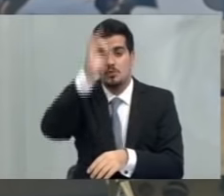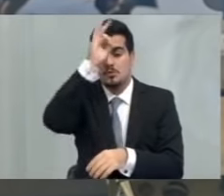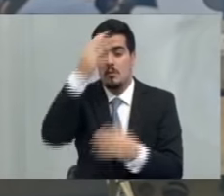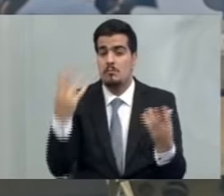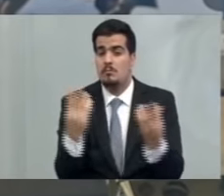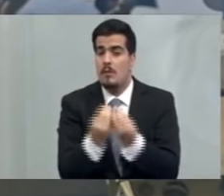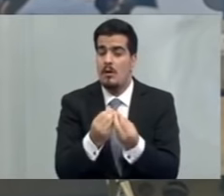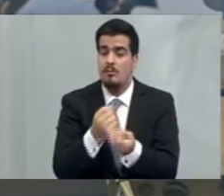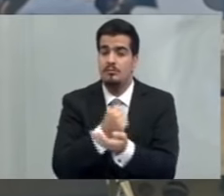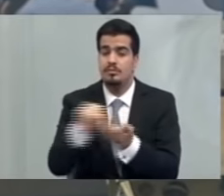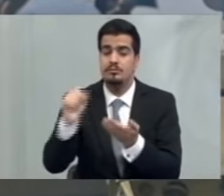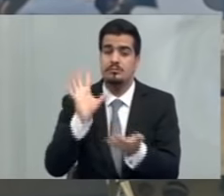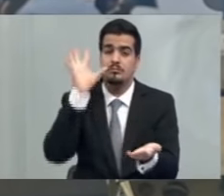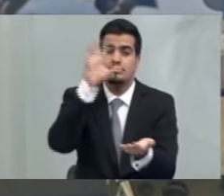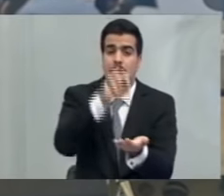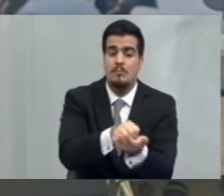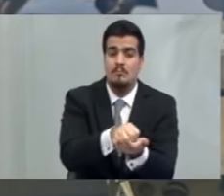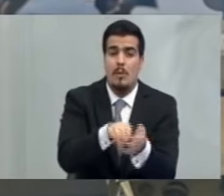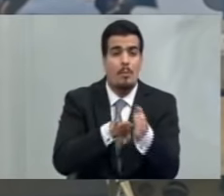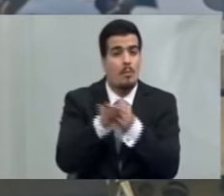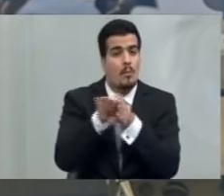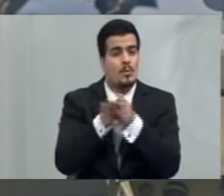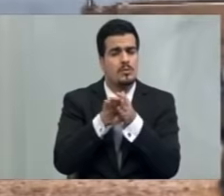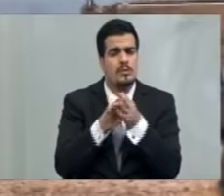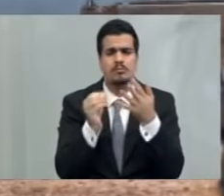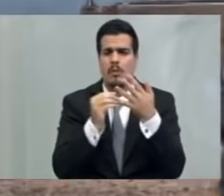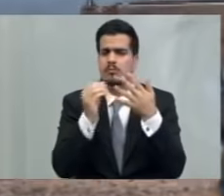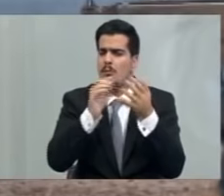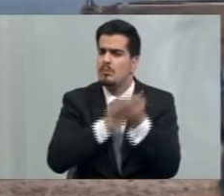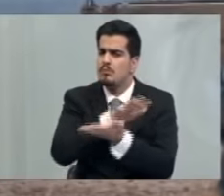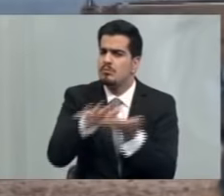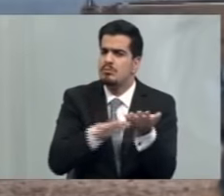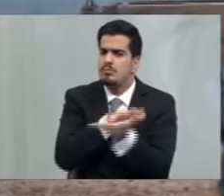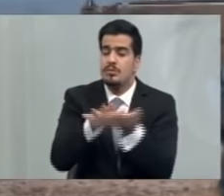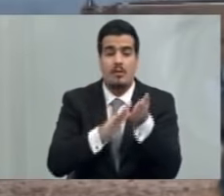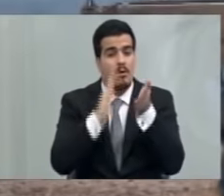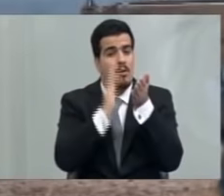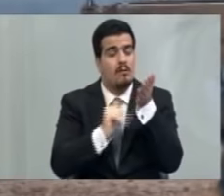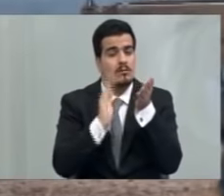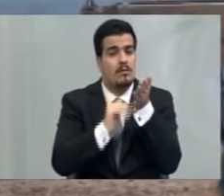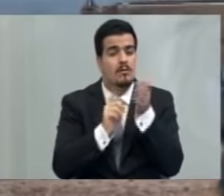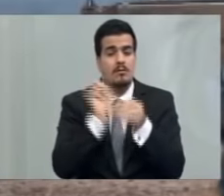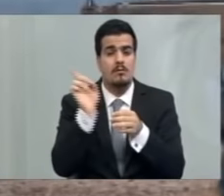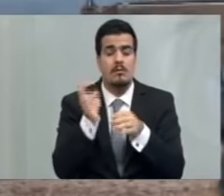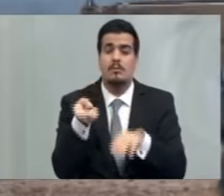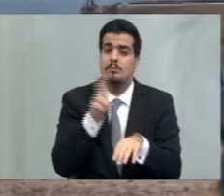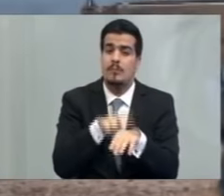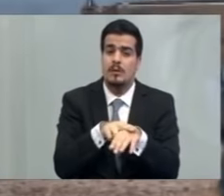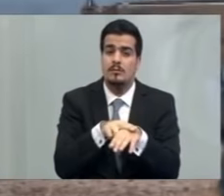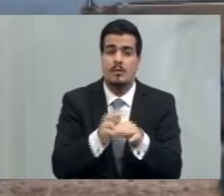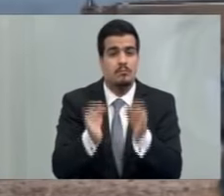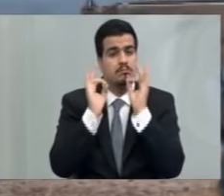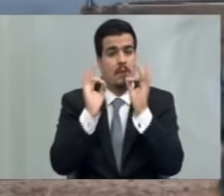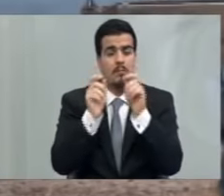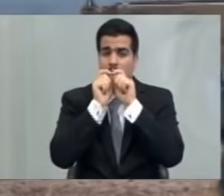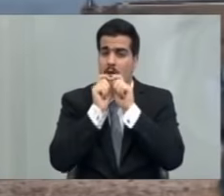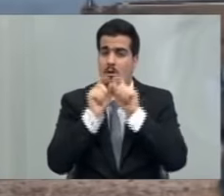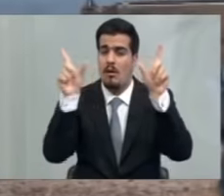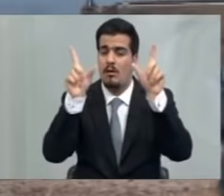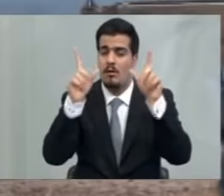معركة تحرير الموصل مرت بمراحل عدة، وأولى هذه المراحل كانت موعد إعلان